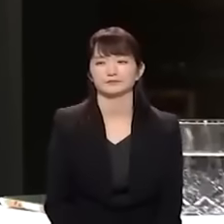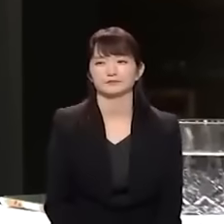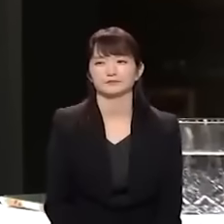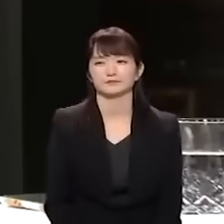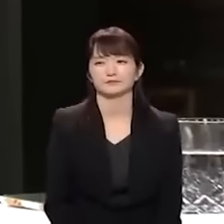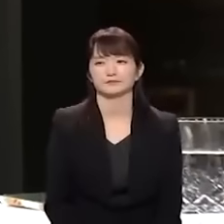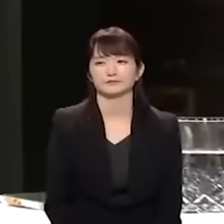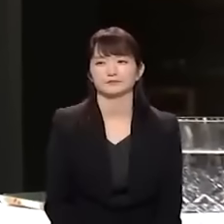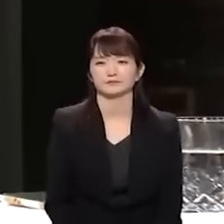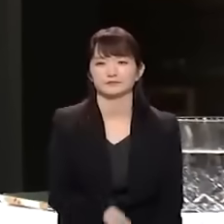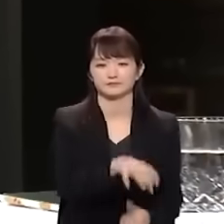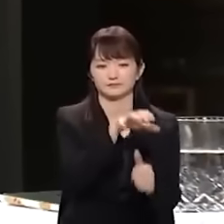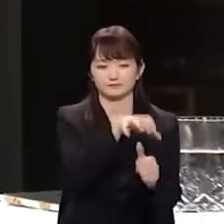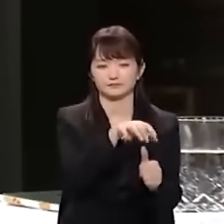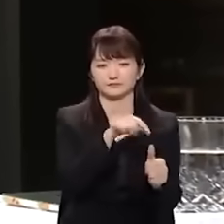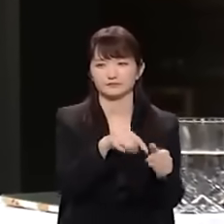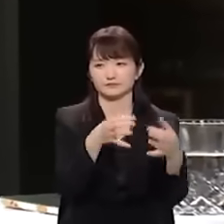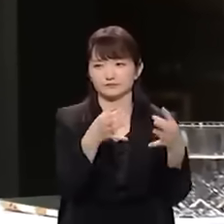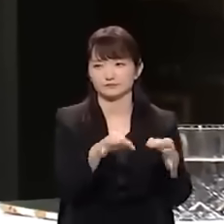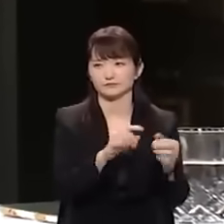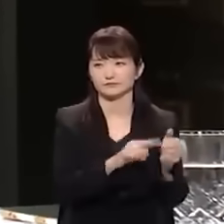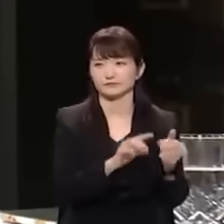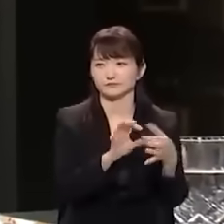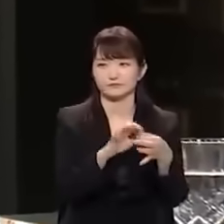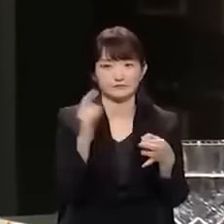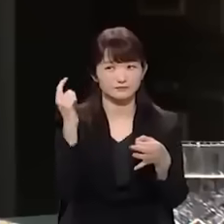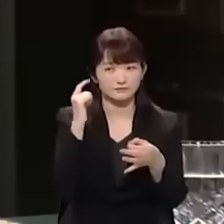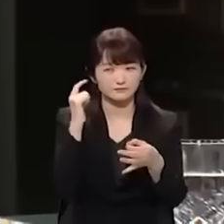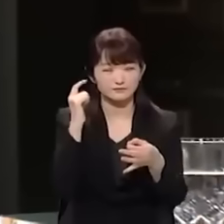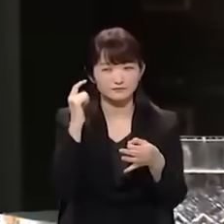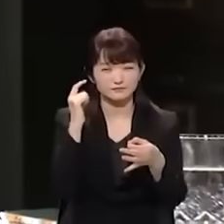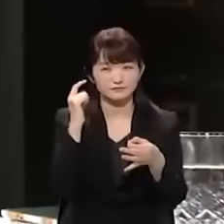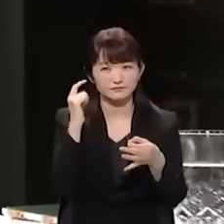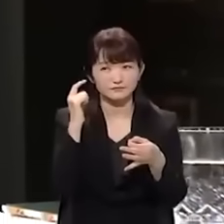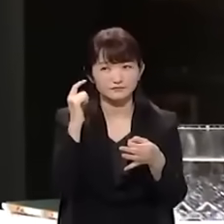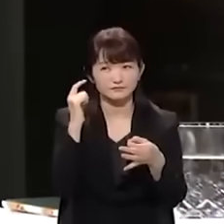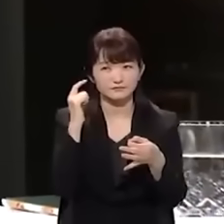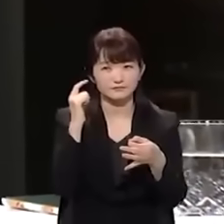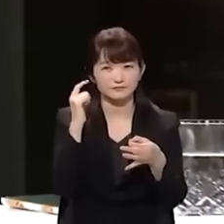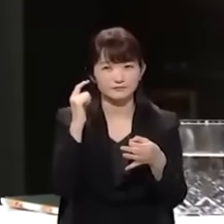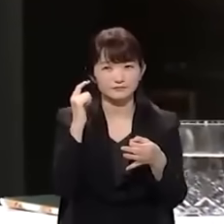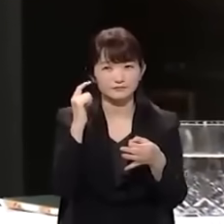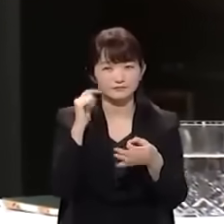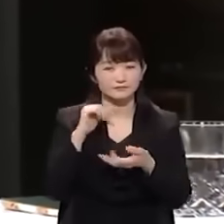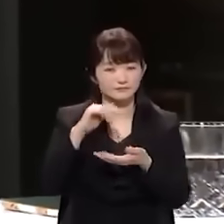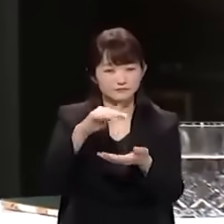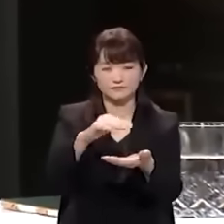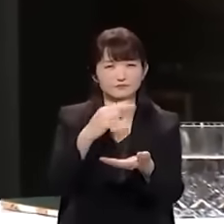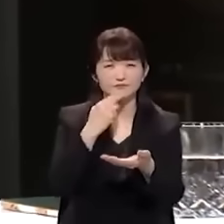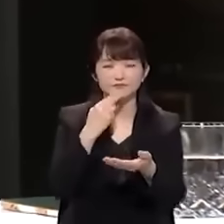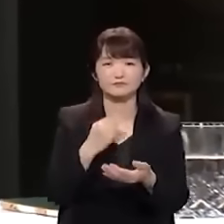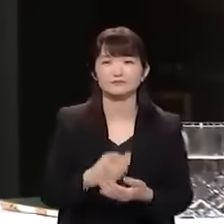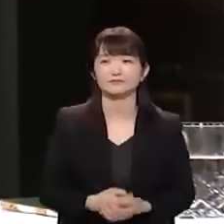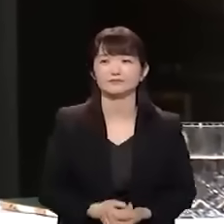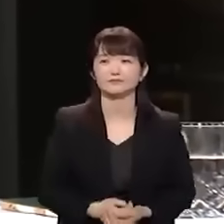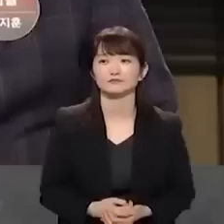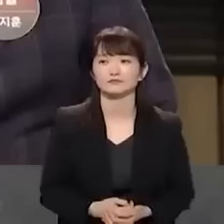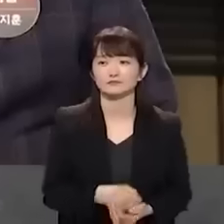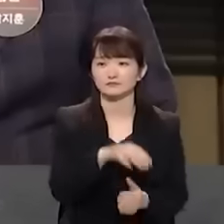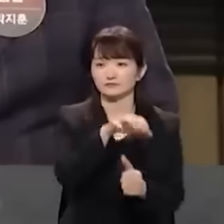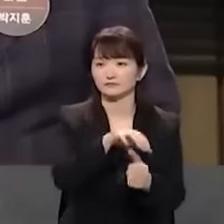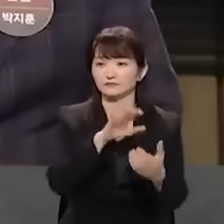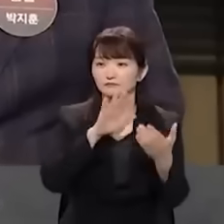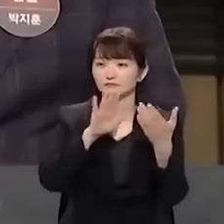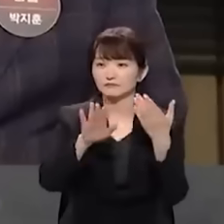된 마당이어서 김호중 씨 관련 소식을 가급적이면 뭐 굳이 또 이렇게 전해드릴 생각이 없었는데네이 구속이 된